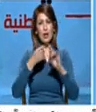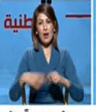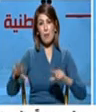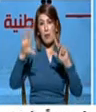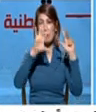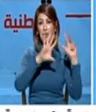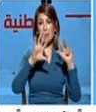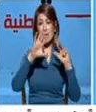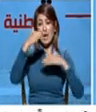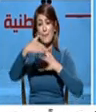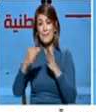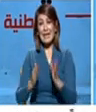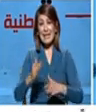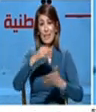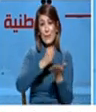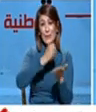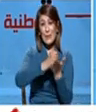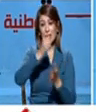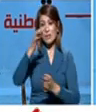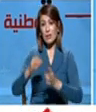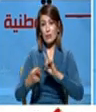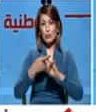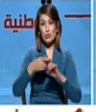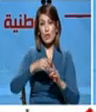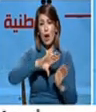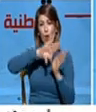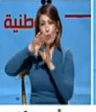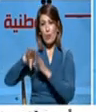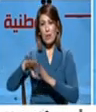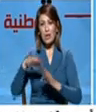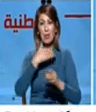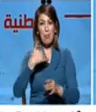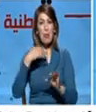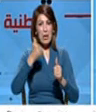ثمانيه مكاتب البريد البقيه تعدي بطريقه